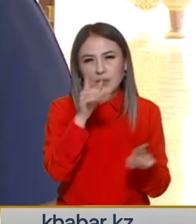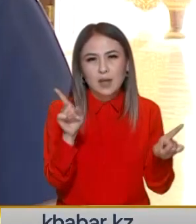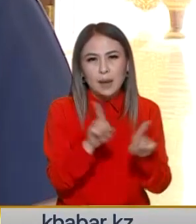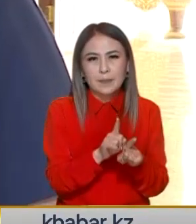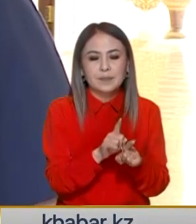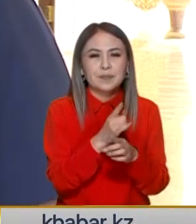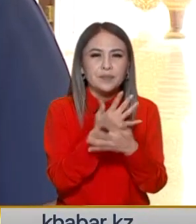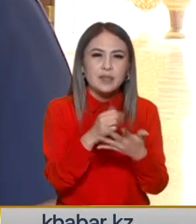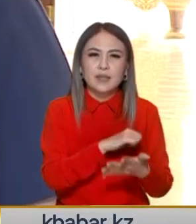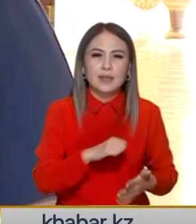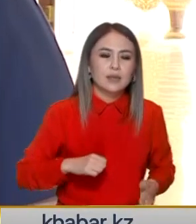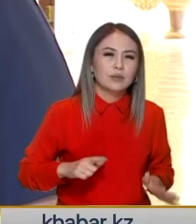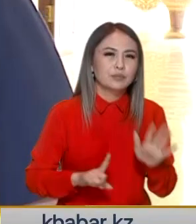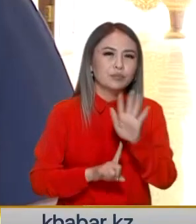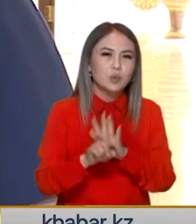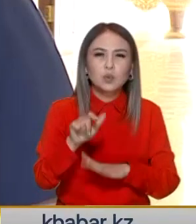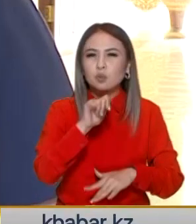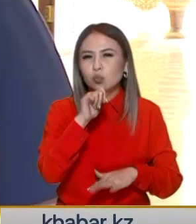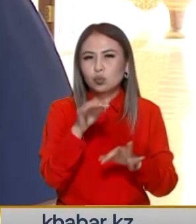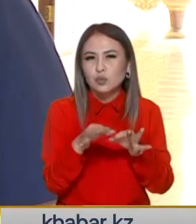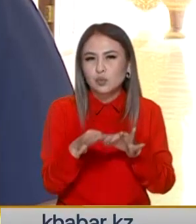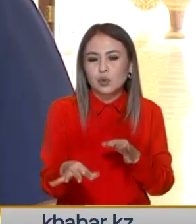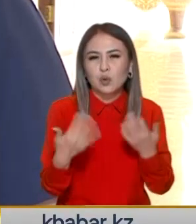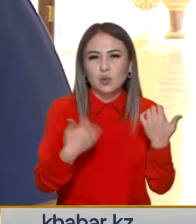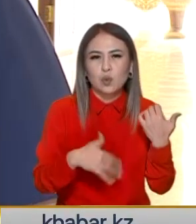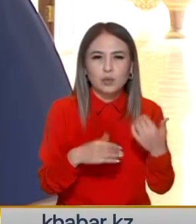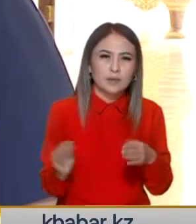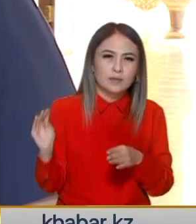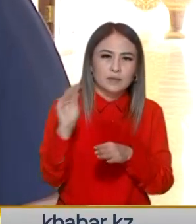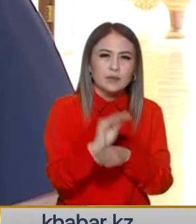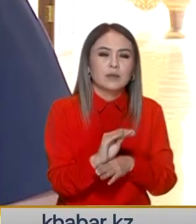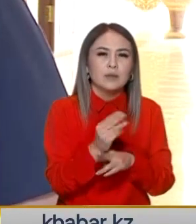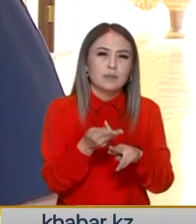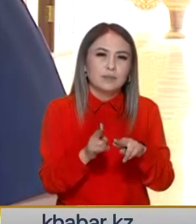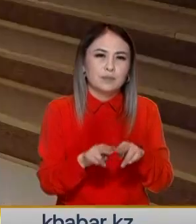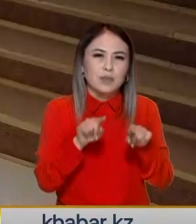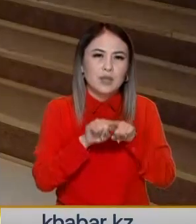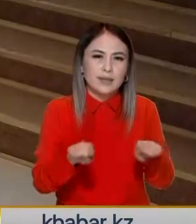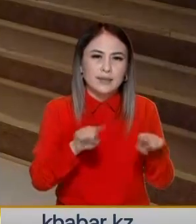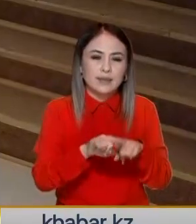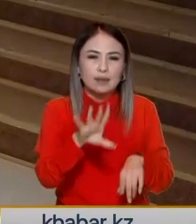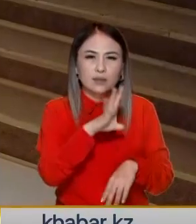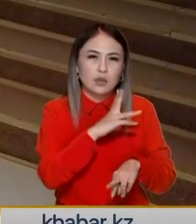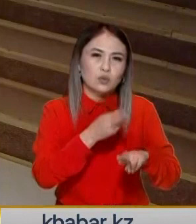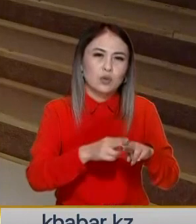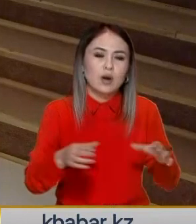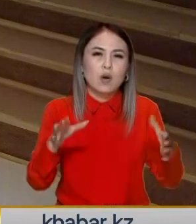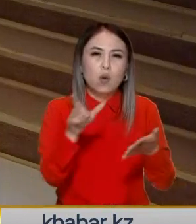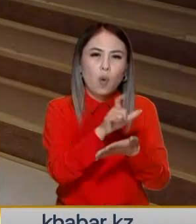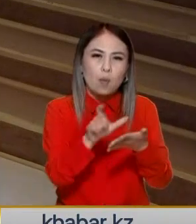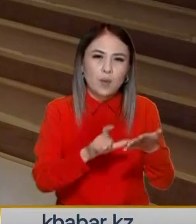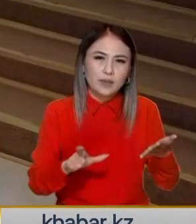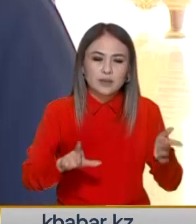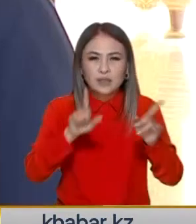Ескендірді ең бірінші Қостанай өңірінде домбыраға қосып, мақам шығарып, сөйтіп жұртқа насихаттаған. Және де бұл кісінің композиторлық